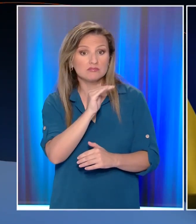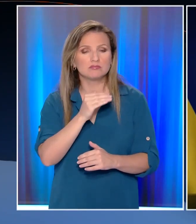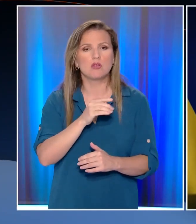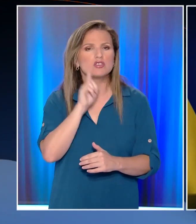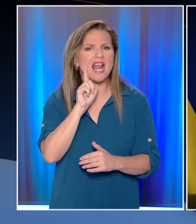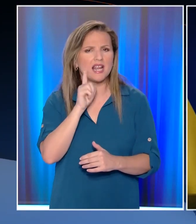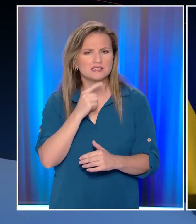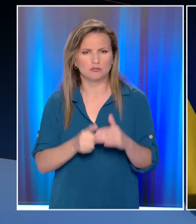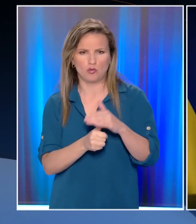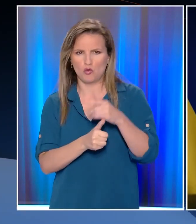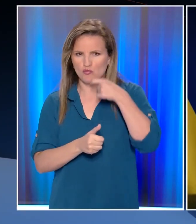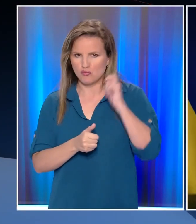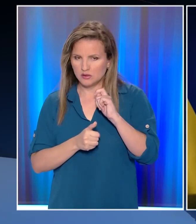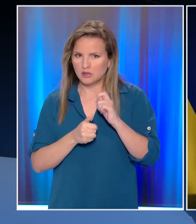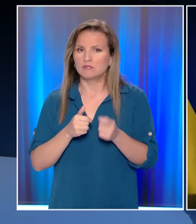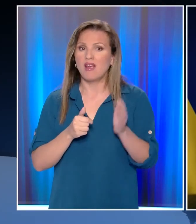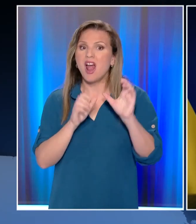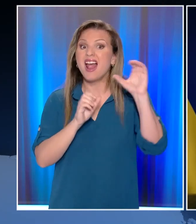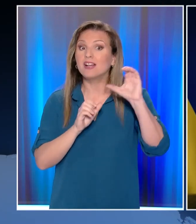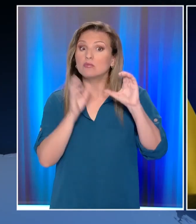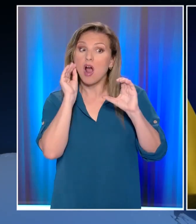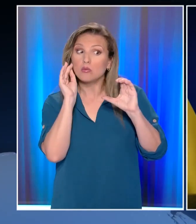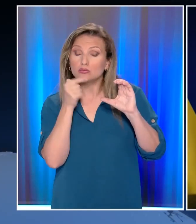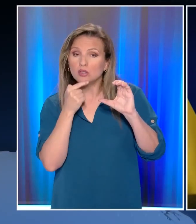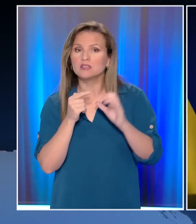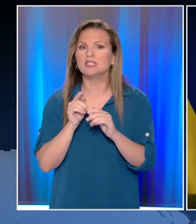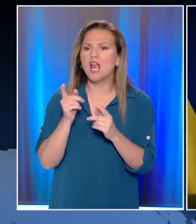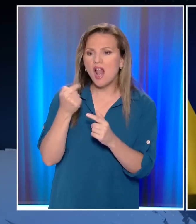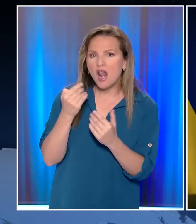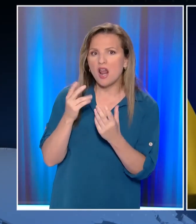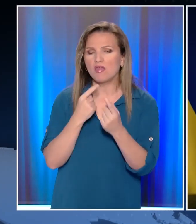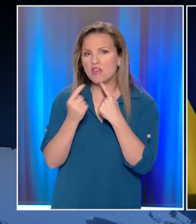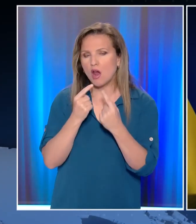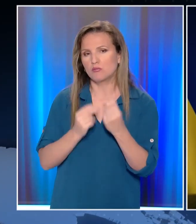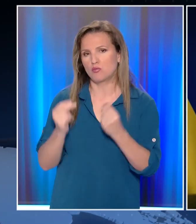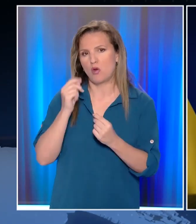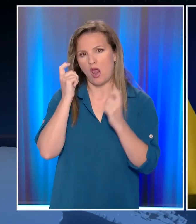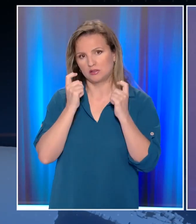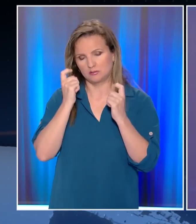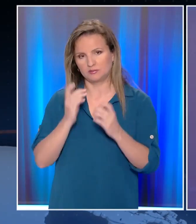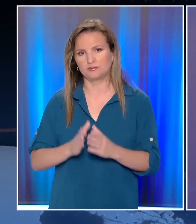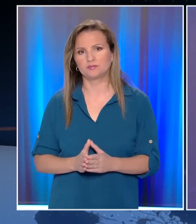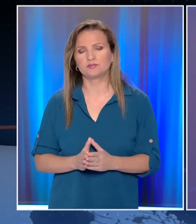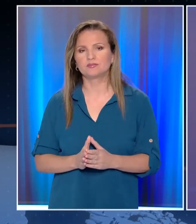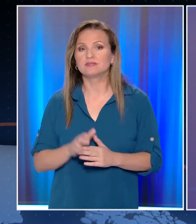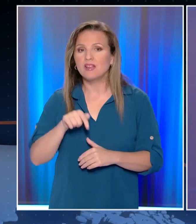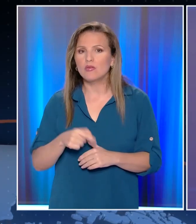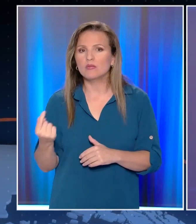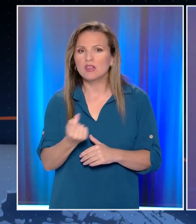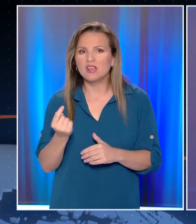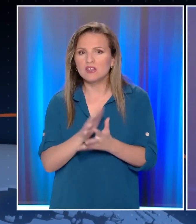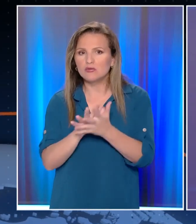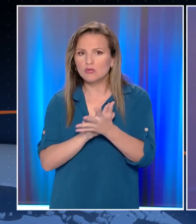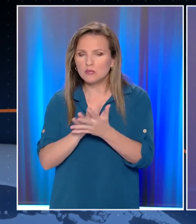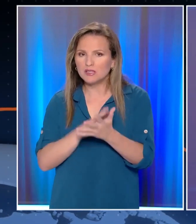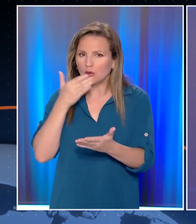να λάβει σοβαρά υπόψη τις εκκλήσεις της Δύση που του ζητά να διαπραγματευτεί. Στο σημείο αυτό το